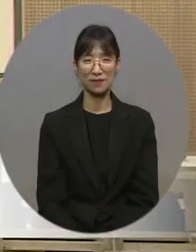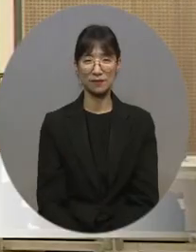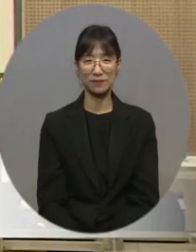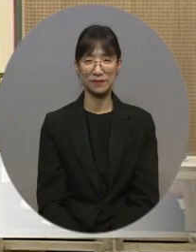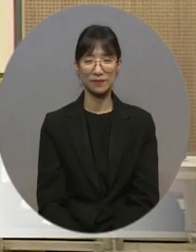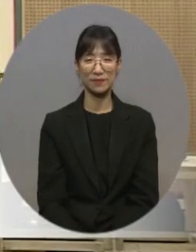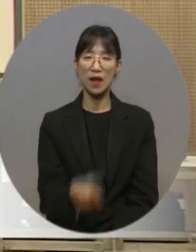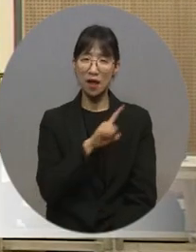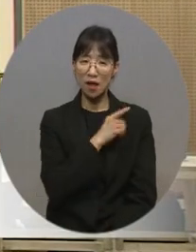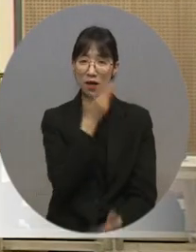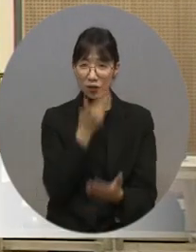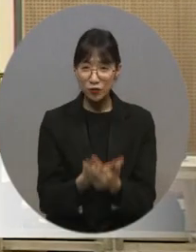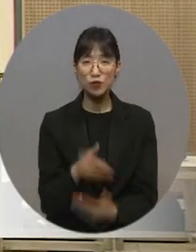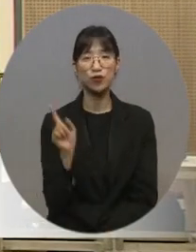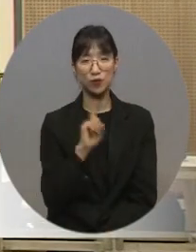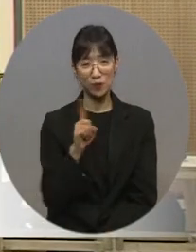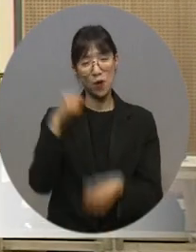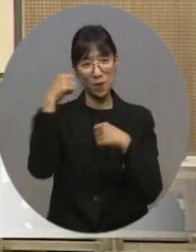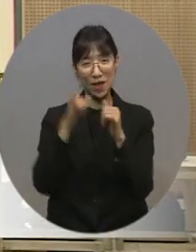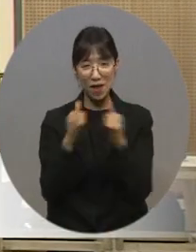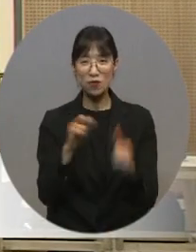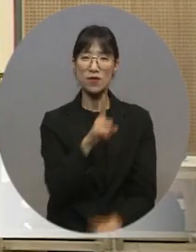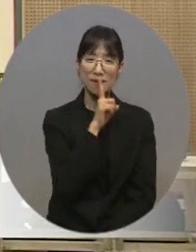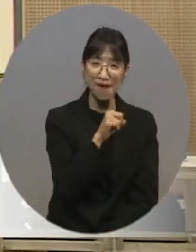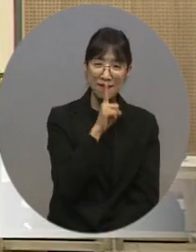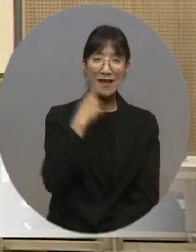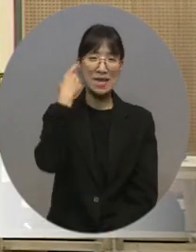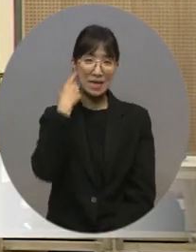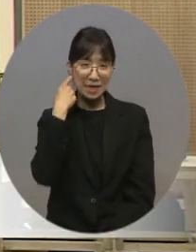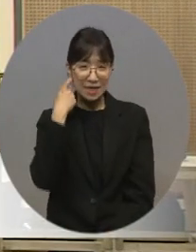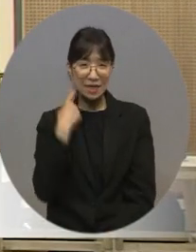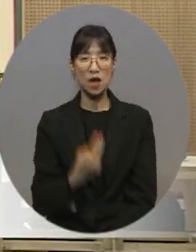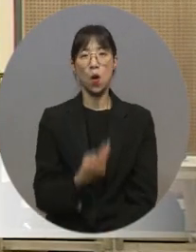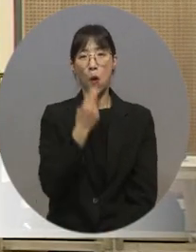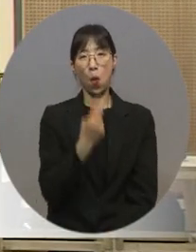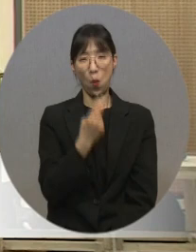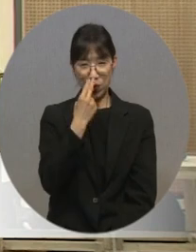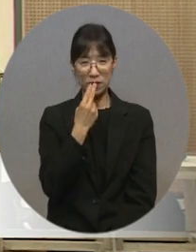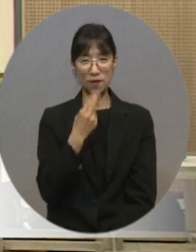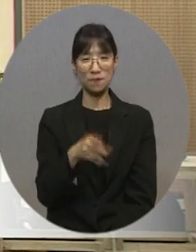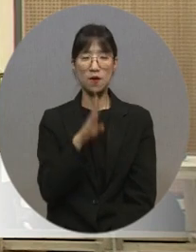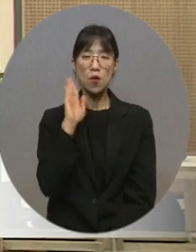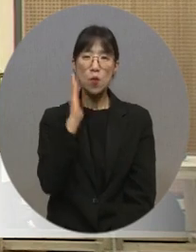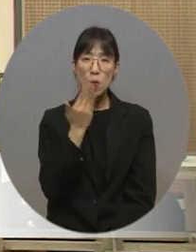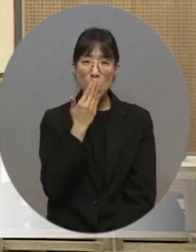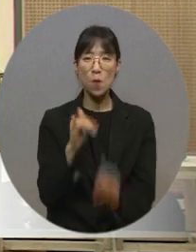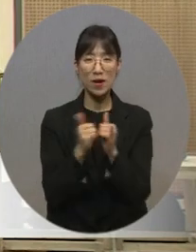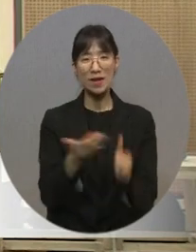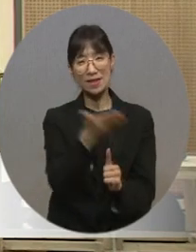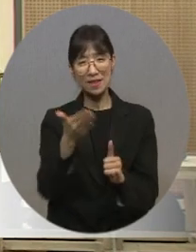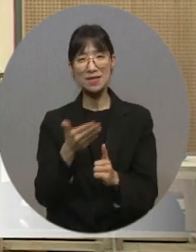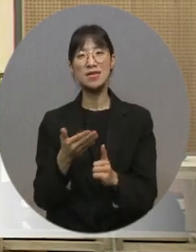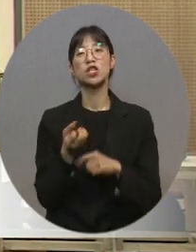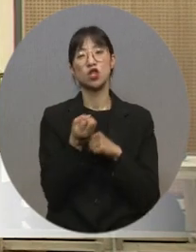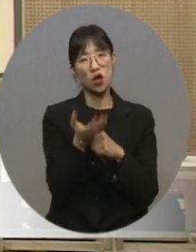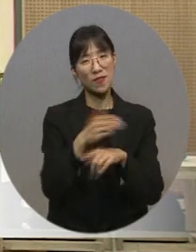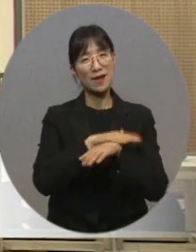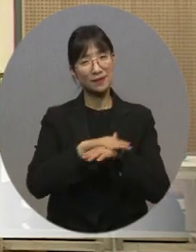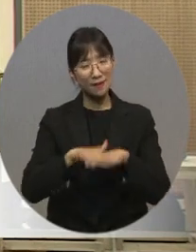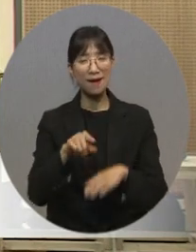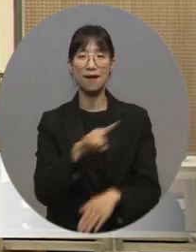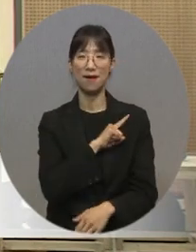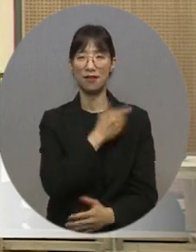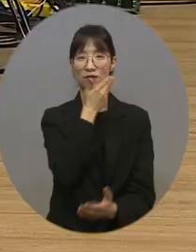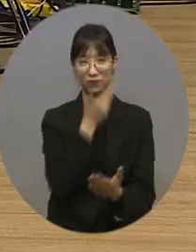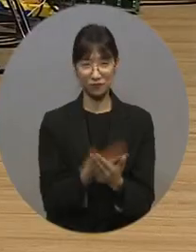네, 가장 중요한 건 배우들의 대사, 느낌, 이런 호흡들이 얼마만큼 농인들에게 잘 전달될 것이냐, 이 부분이 일단